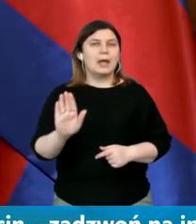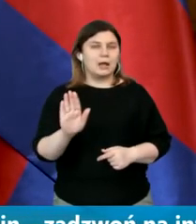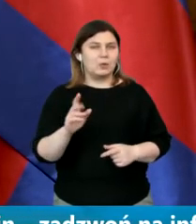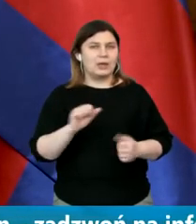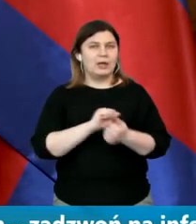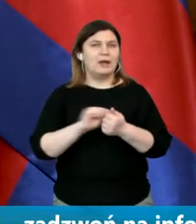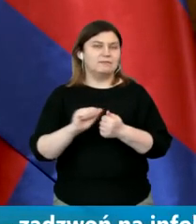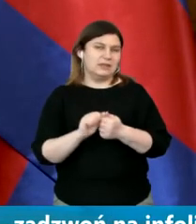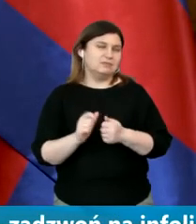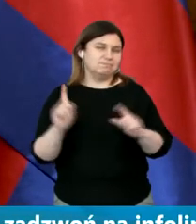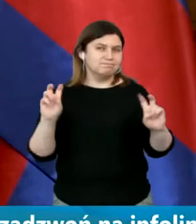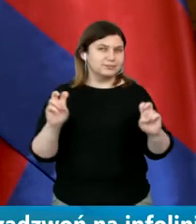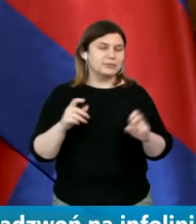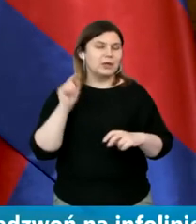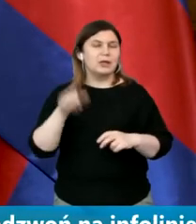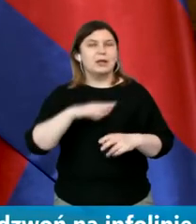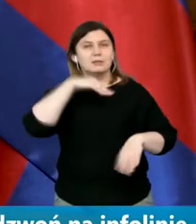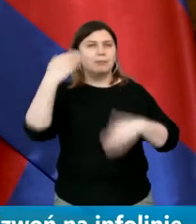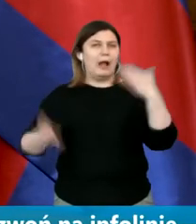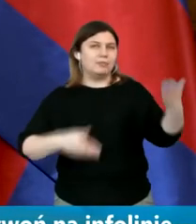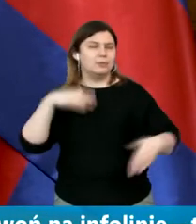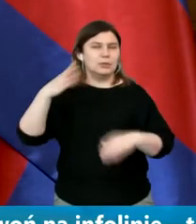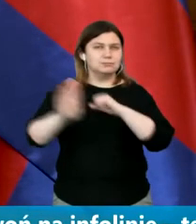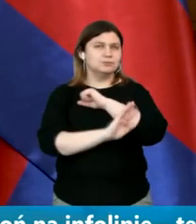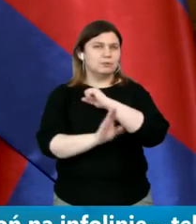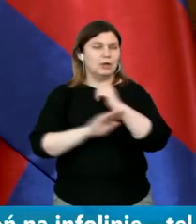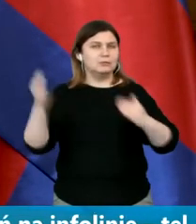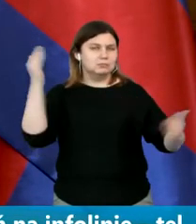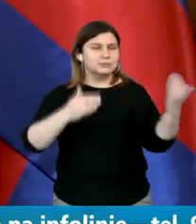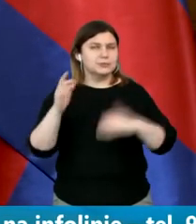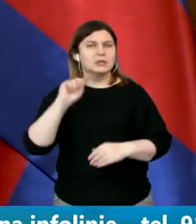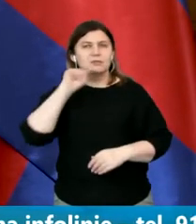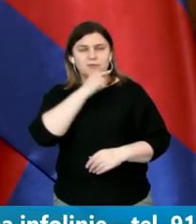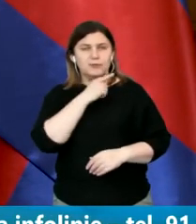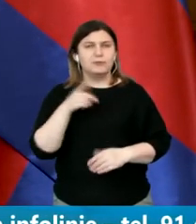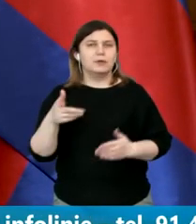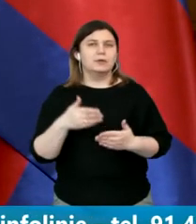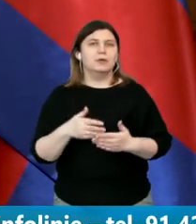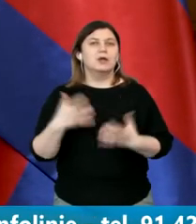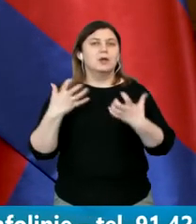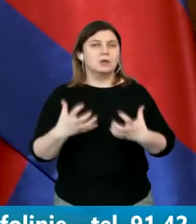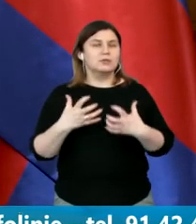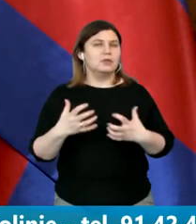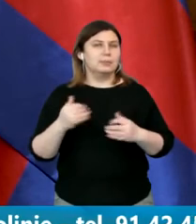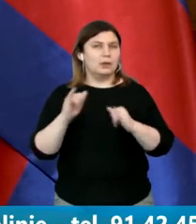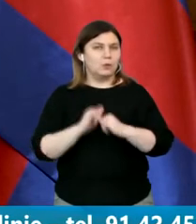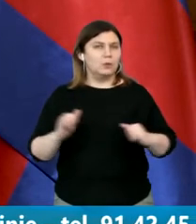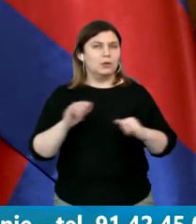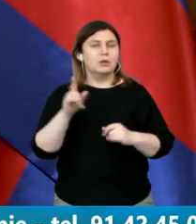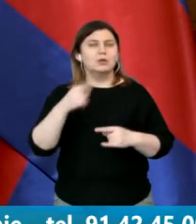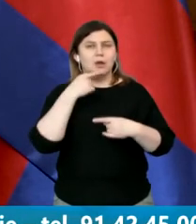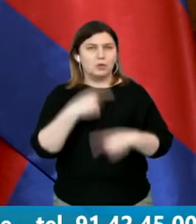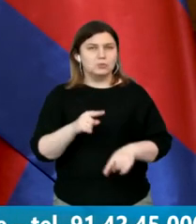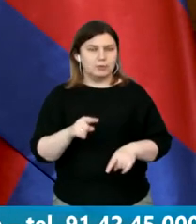awarie, spadły gdzieś gałęzie, stała się komuś krzywda, więc chcemy tego unikać. Oczywiście za to odpowiedzialność